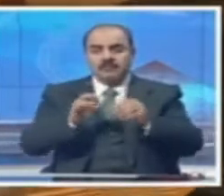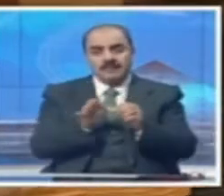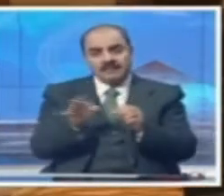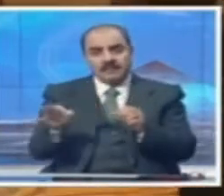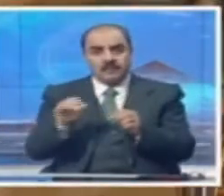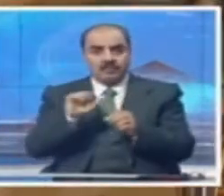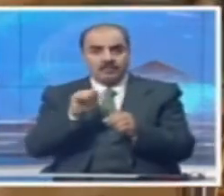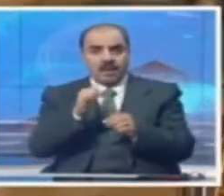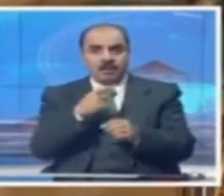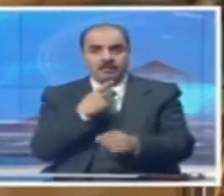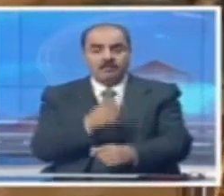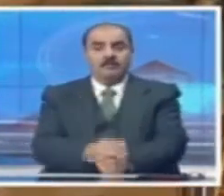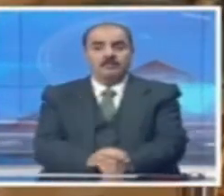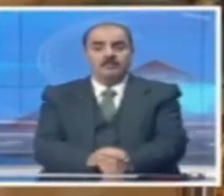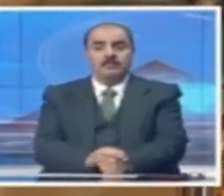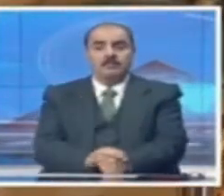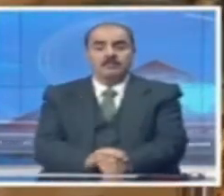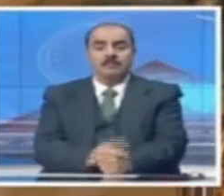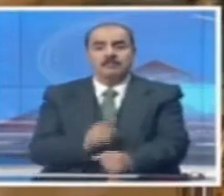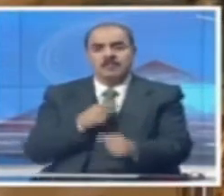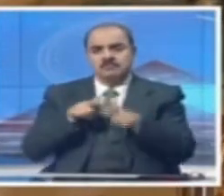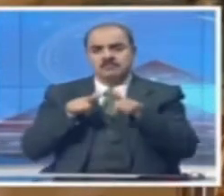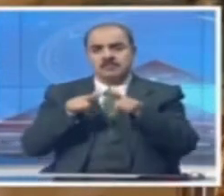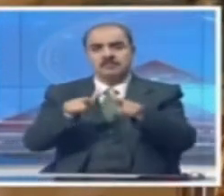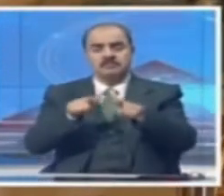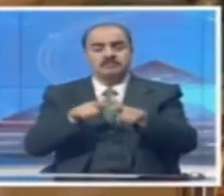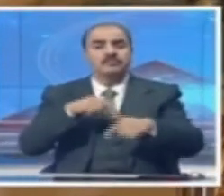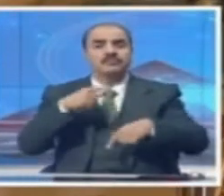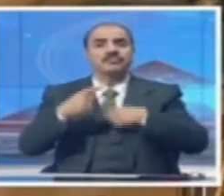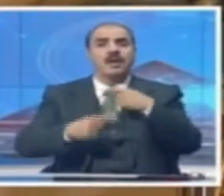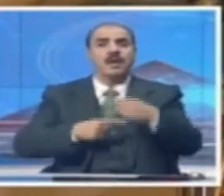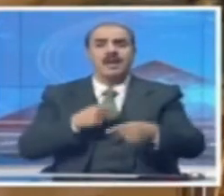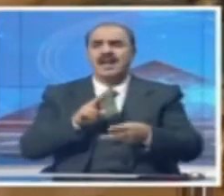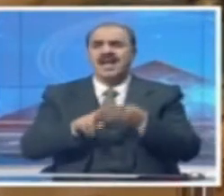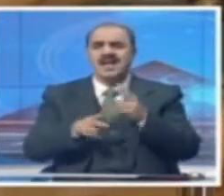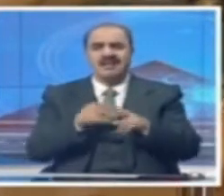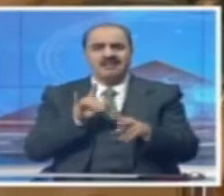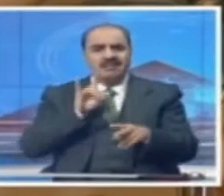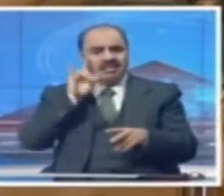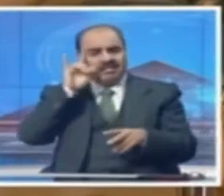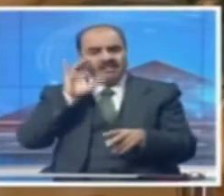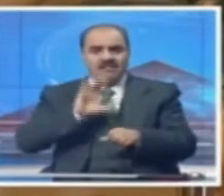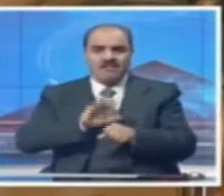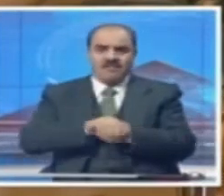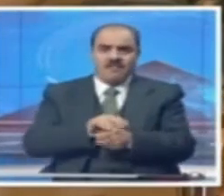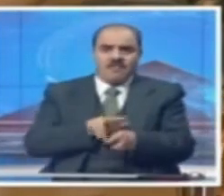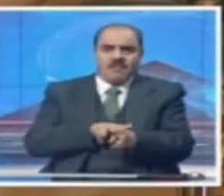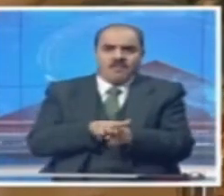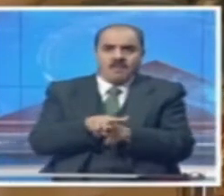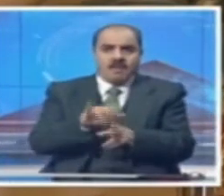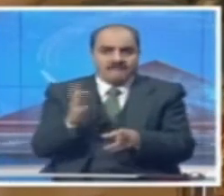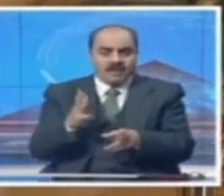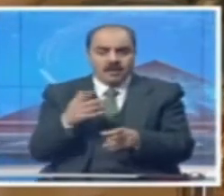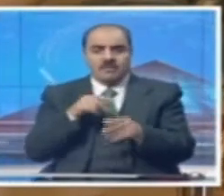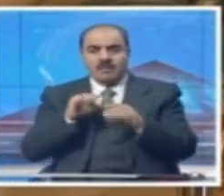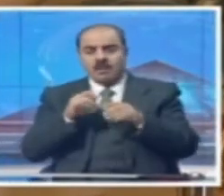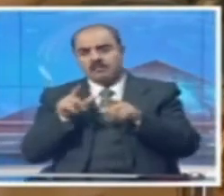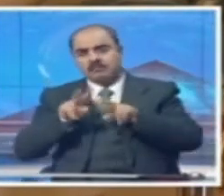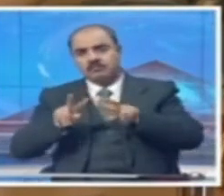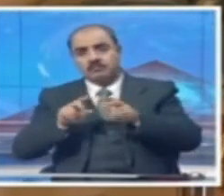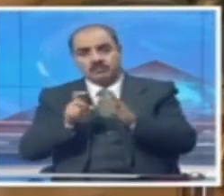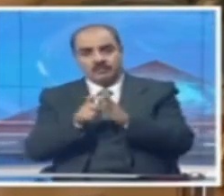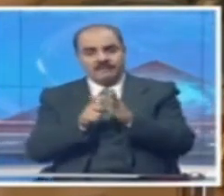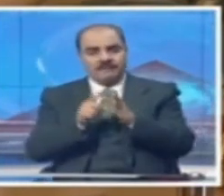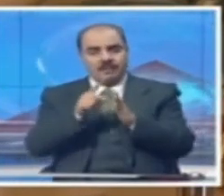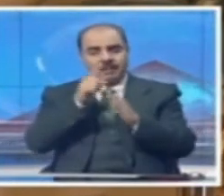للبرلمان العربي. هذا المرصد راصد لأي تجاوز داخل الدول العربية، لكن وفق المعايير